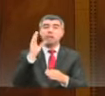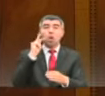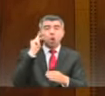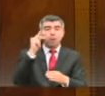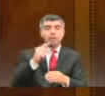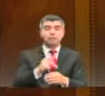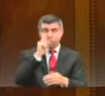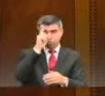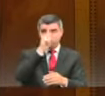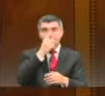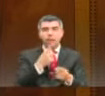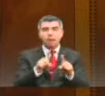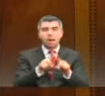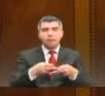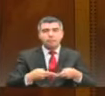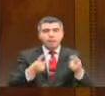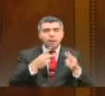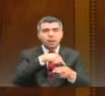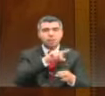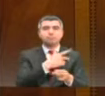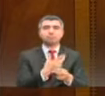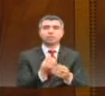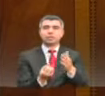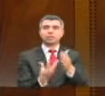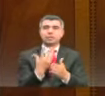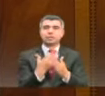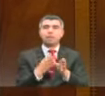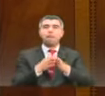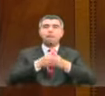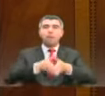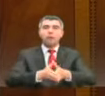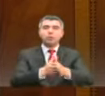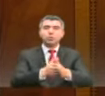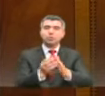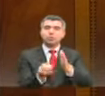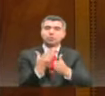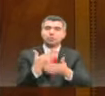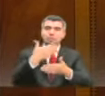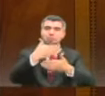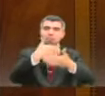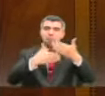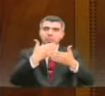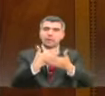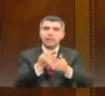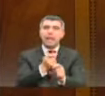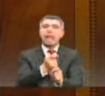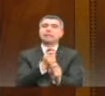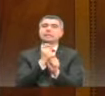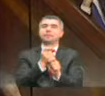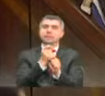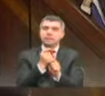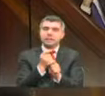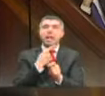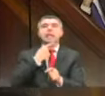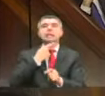إن شاء الله تنزيل استراتيجية المينائية وتطوير وتأهيل الموانئ وإنجاز الميناء الجديد لأسفي، ميناء الناظور